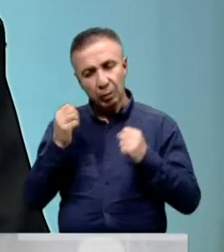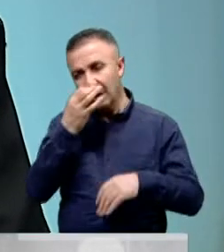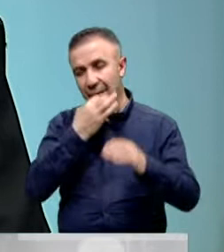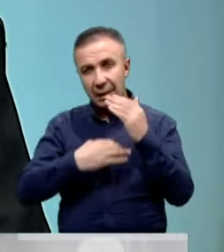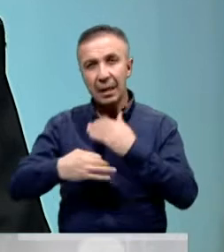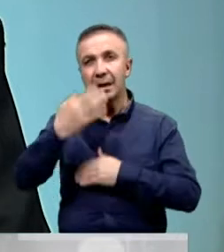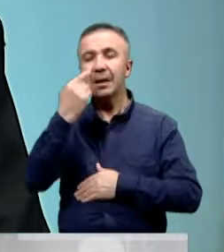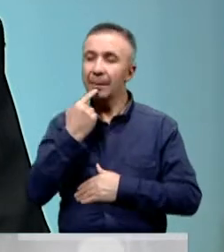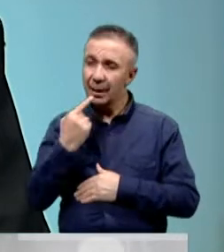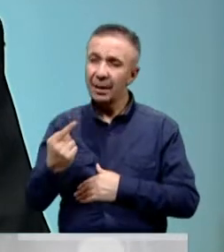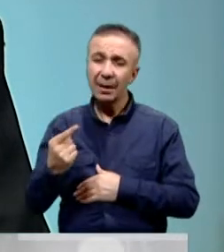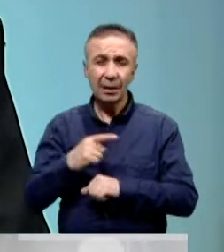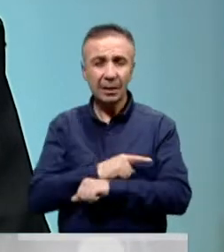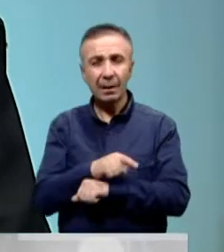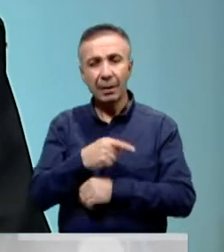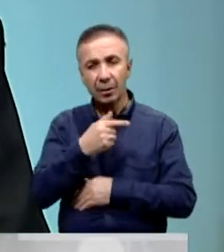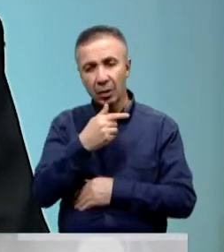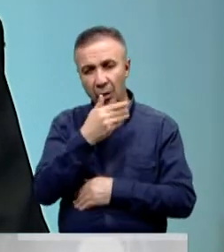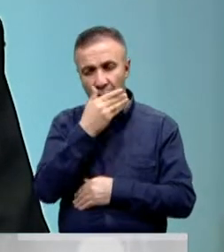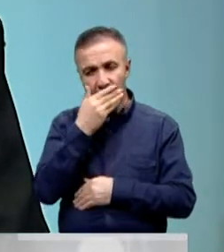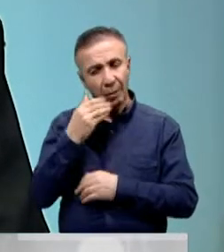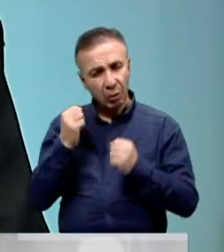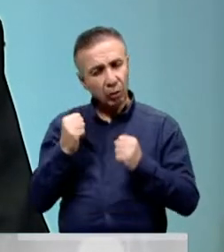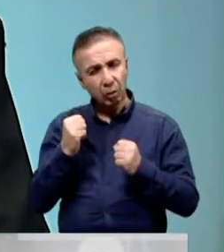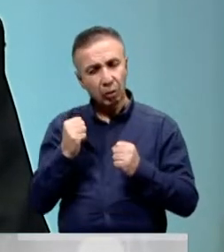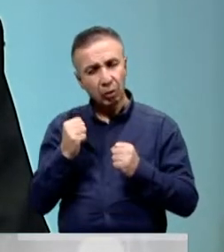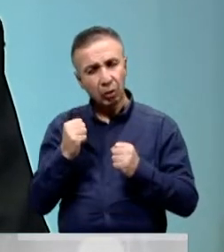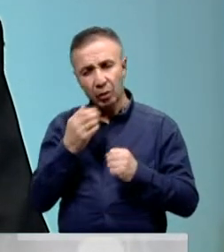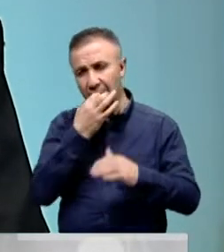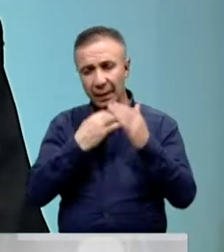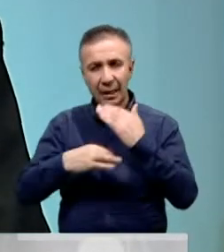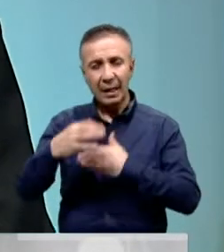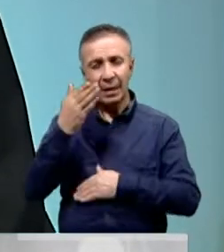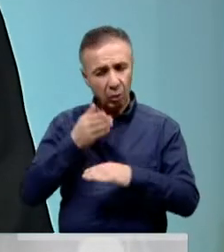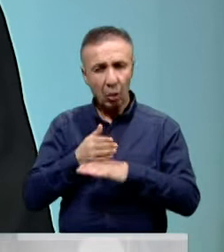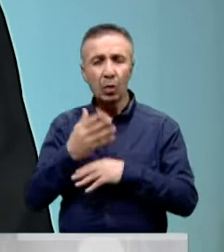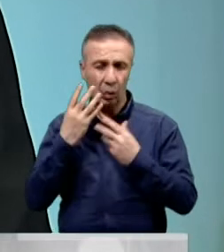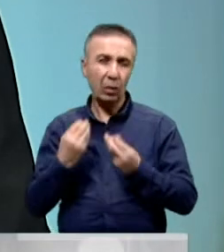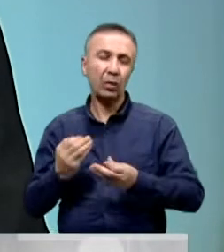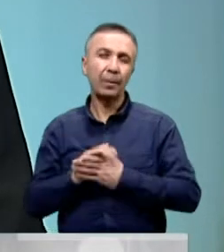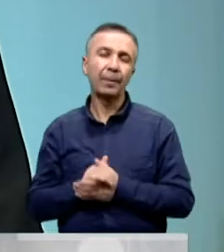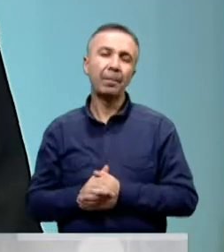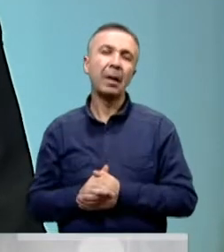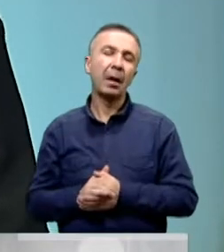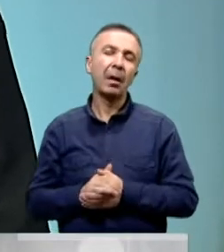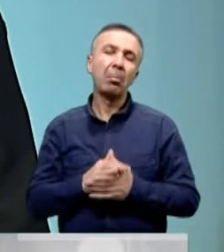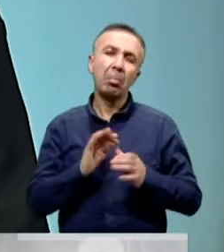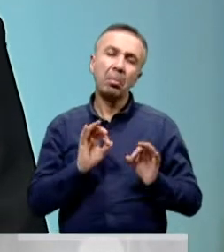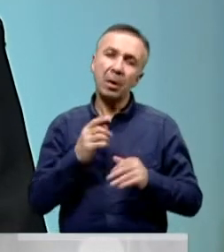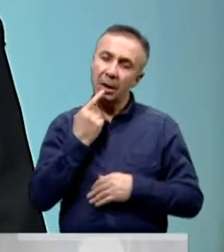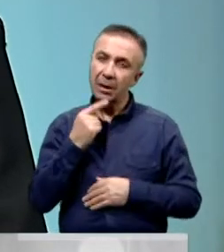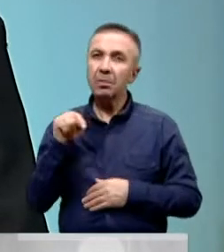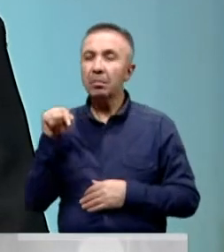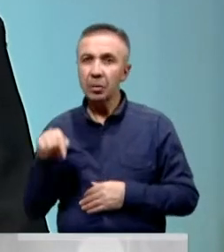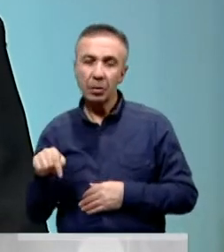takdirde orucunuz normal bir niyet üzere olmuş olur. Hadi şöyle deseniz, ya